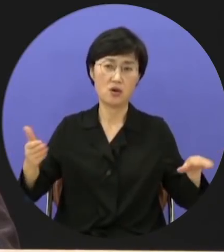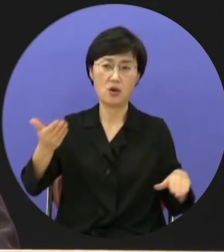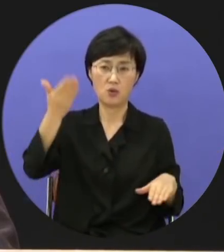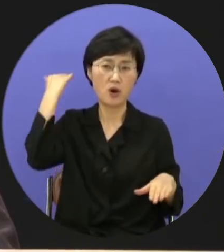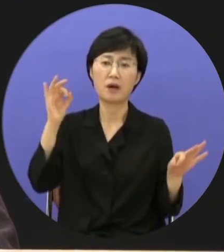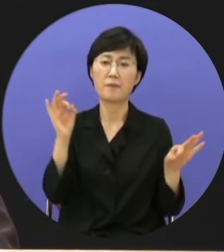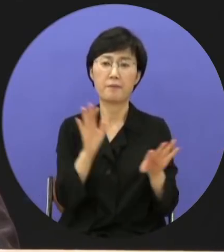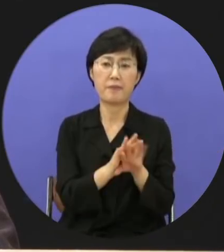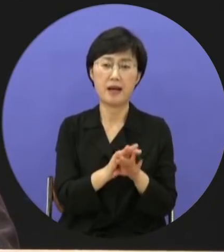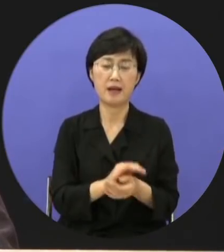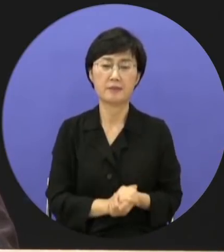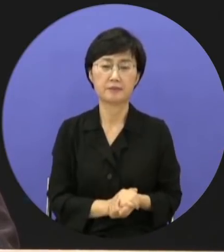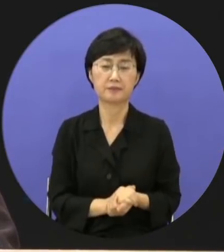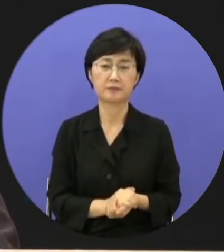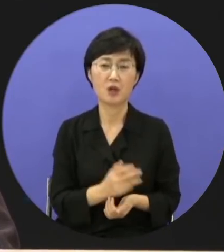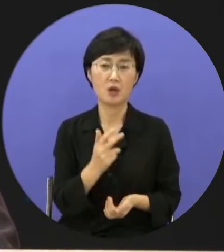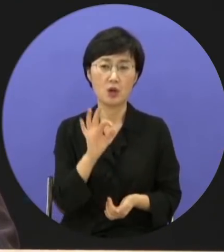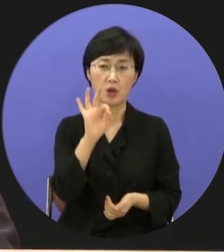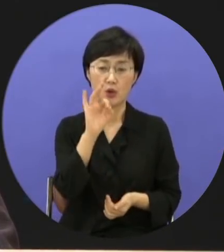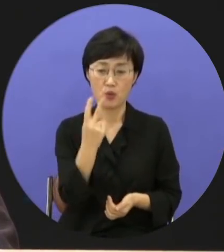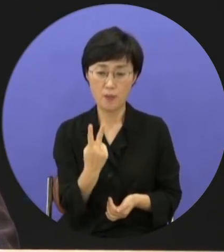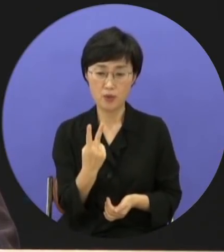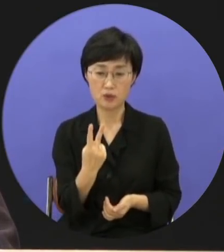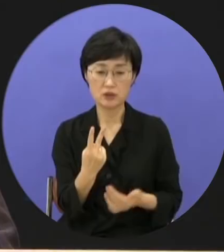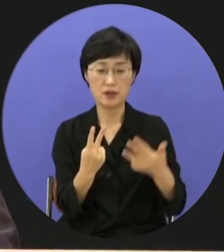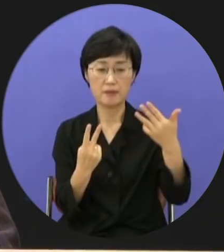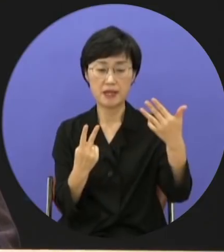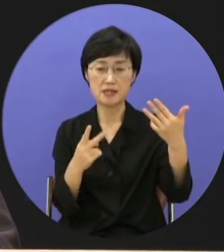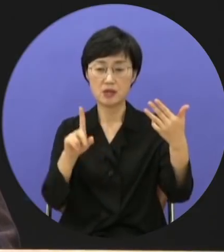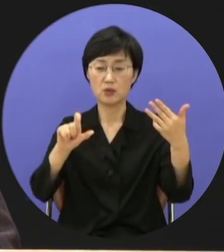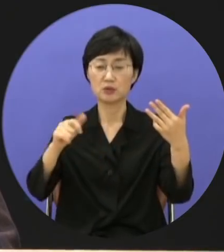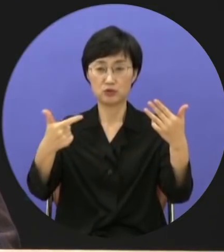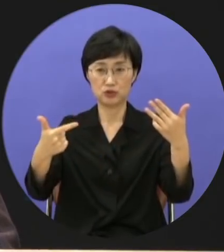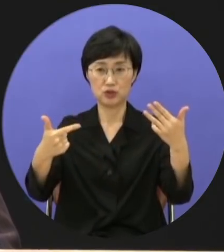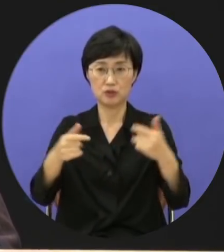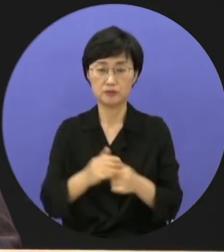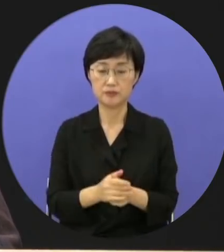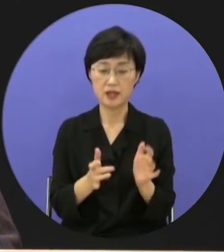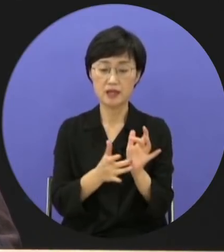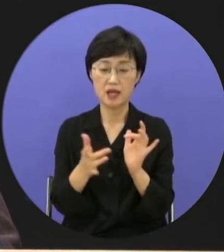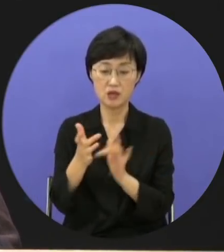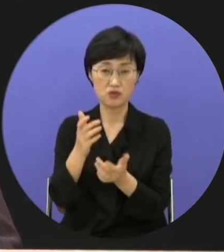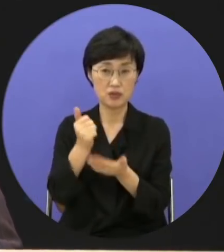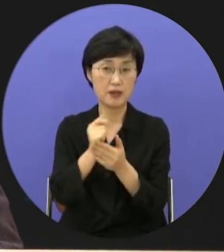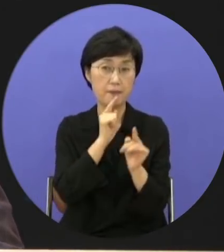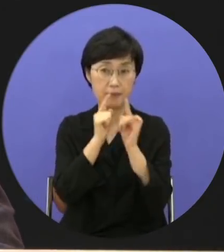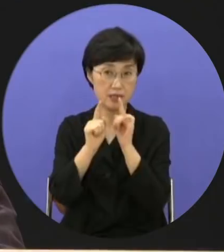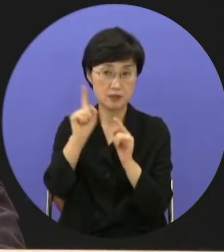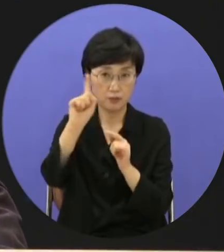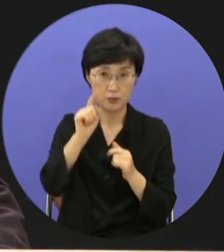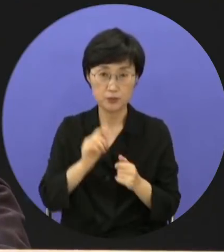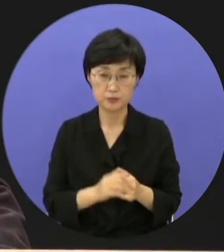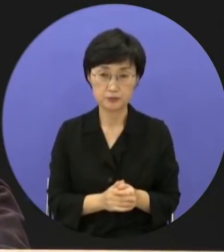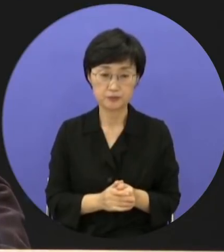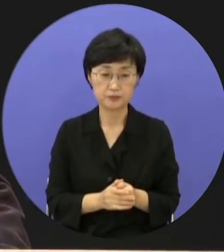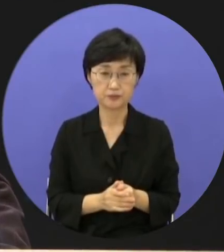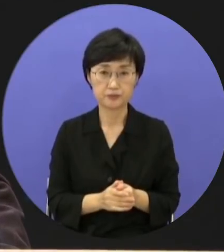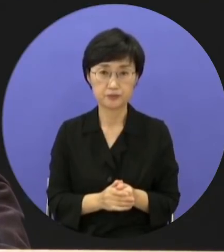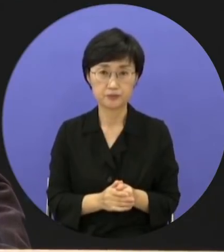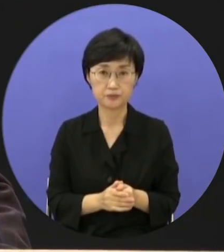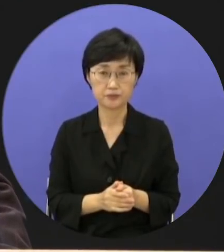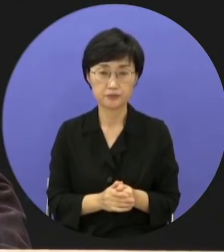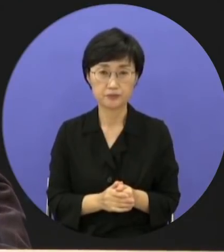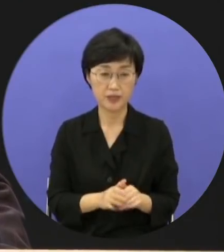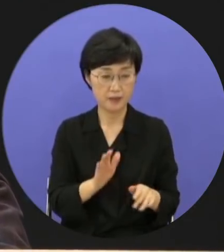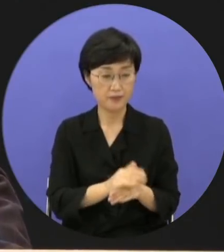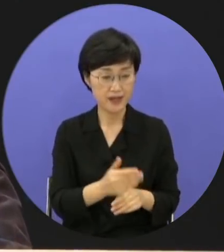요한복음 8장 56절에 예수님이 이렇게 말씀하셨어요. And in John 8:56, we see this is what Jesus says. 이스라엘이 제일